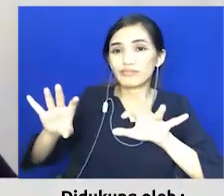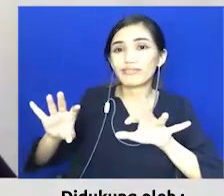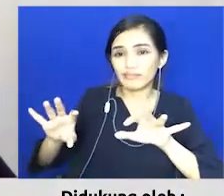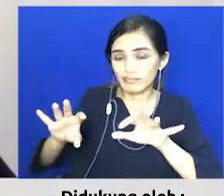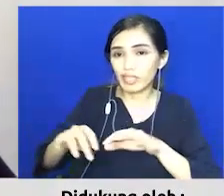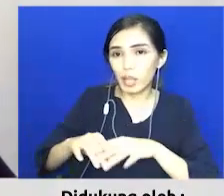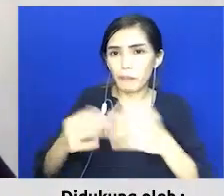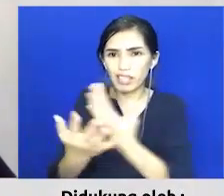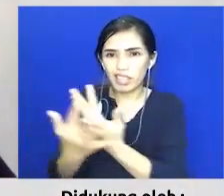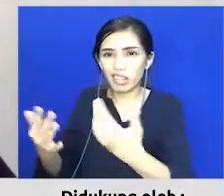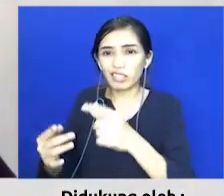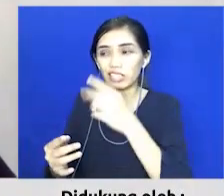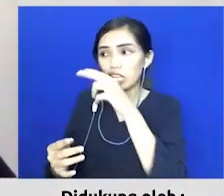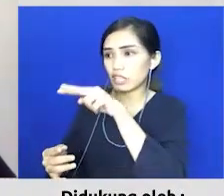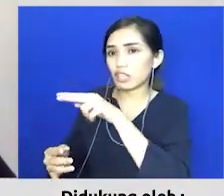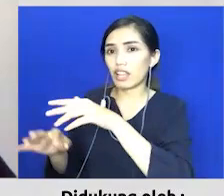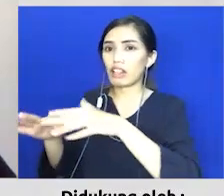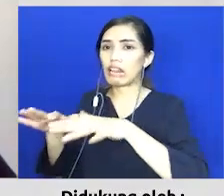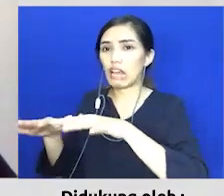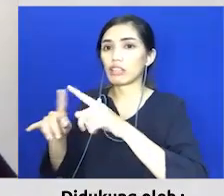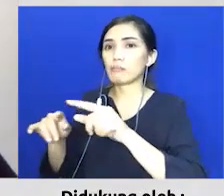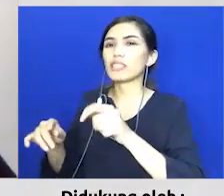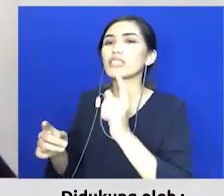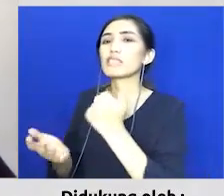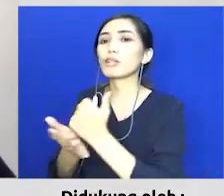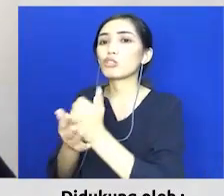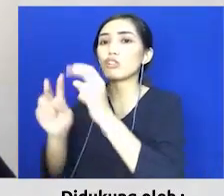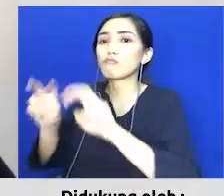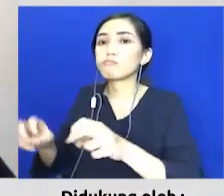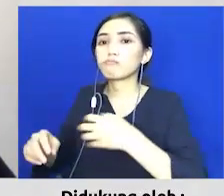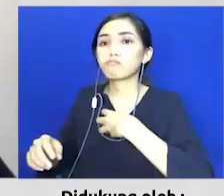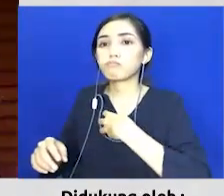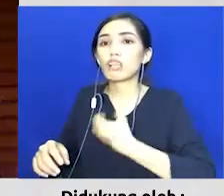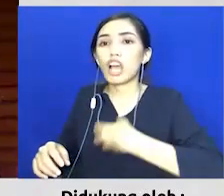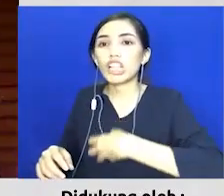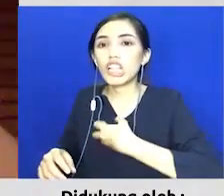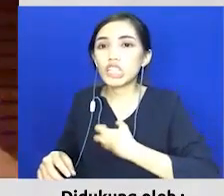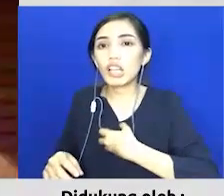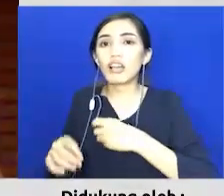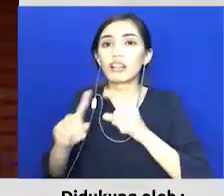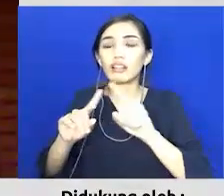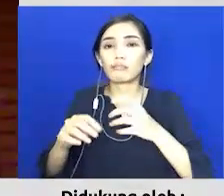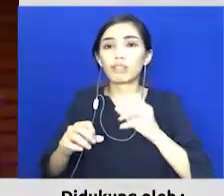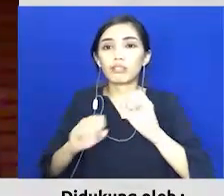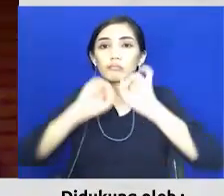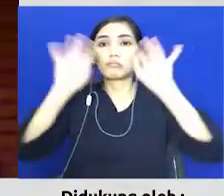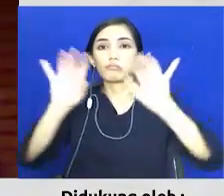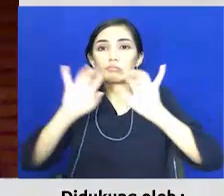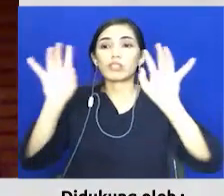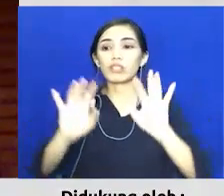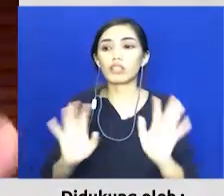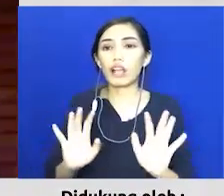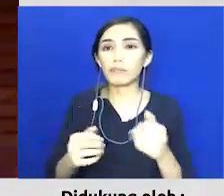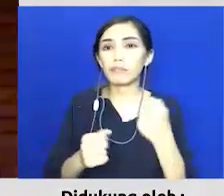ini yang diambil alih oleh Pak Usmar dan teman-teman gitu. Kita yang definisiin gitu. Bentukannya apa? Bentukannya film gitu.